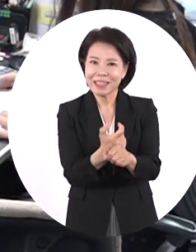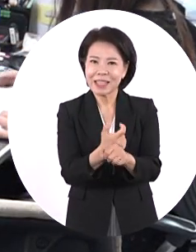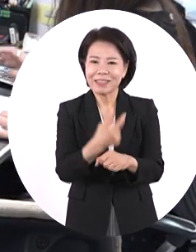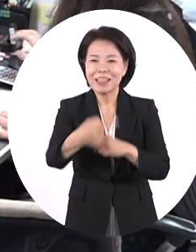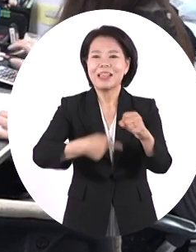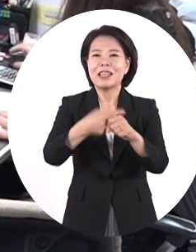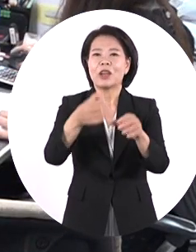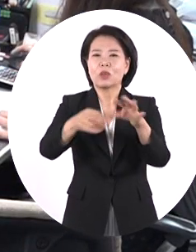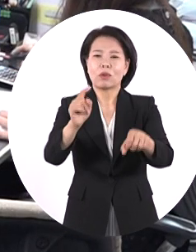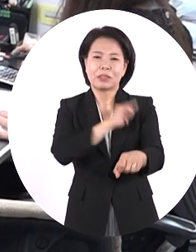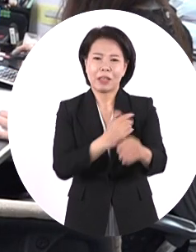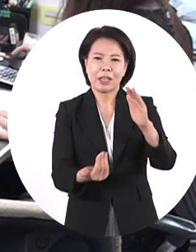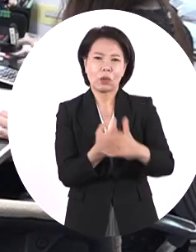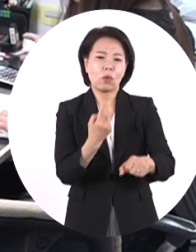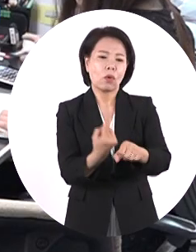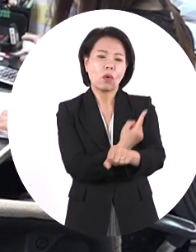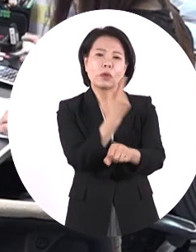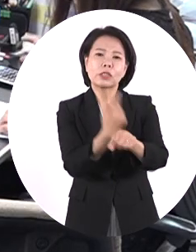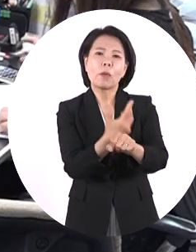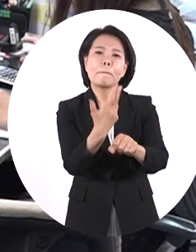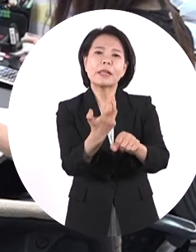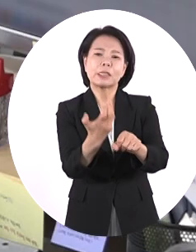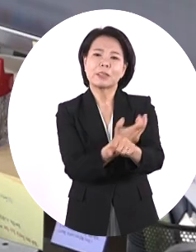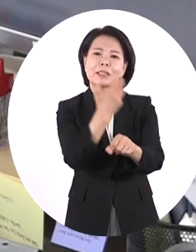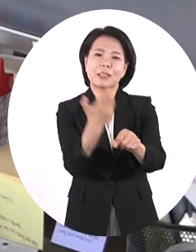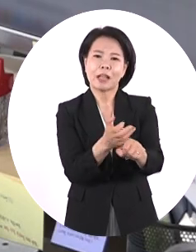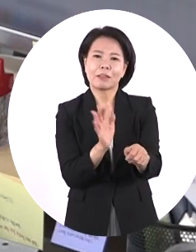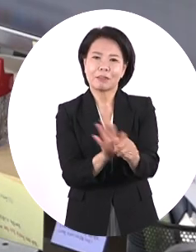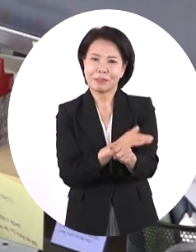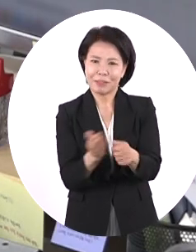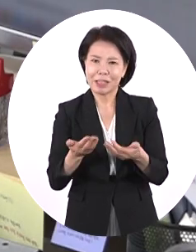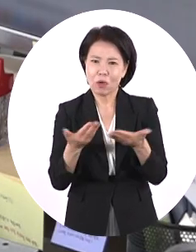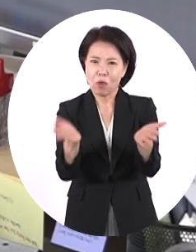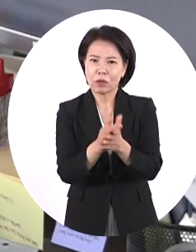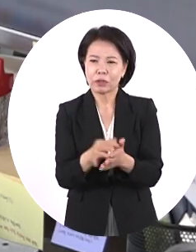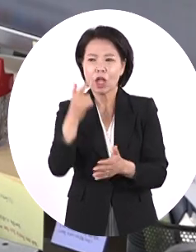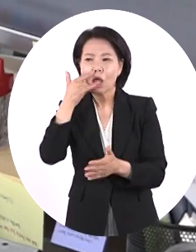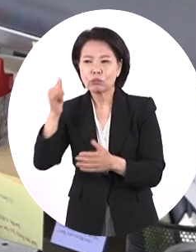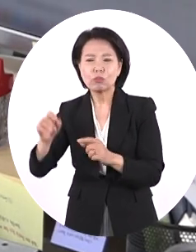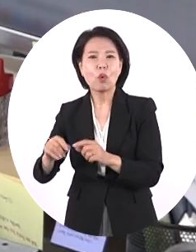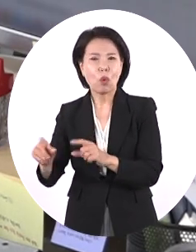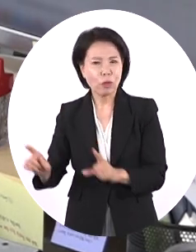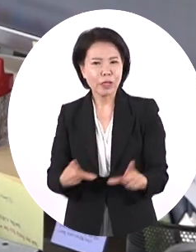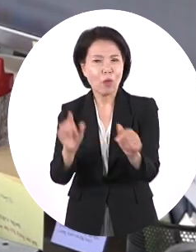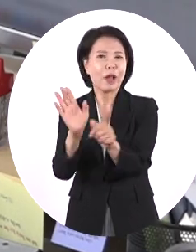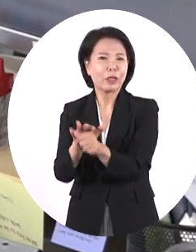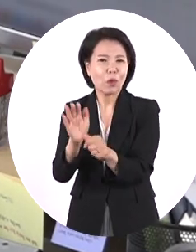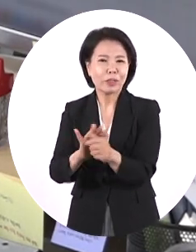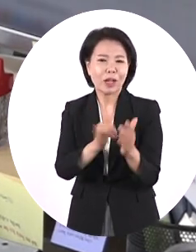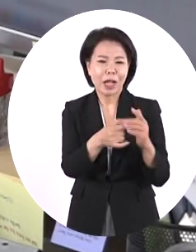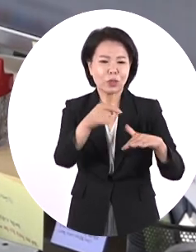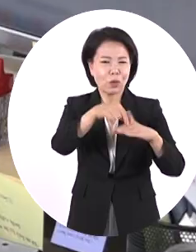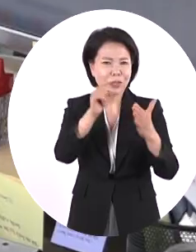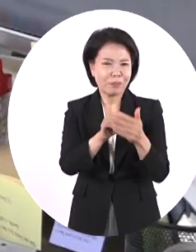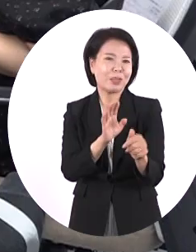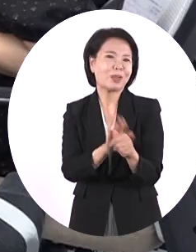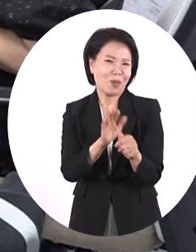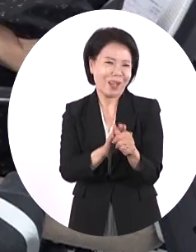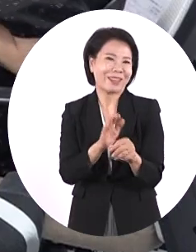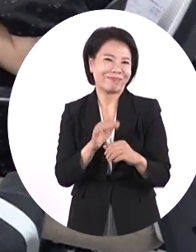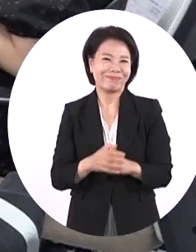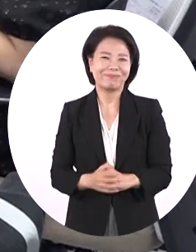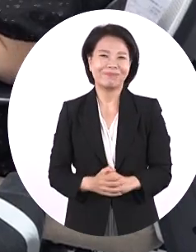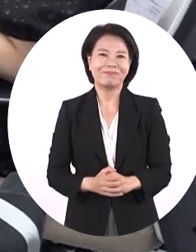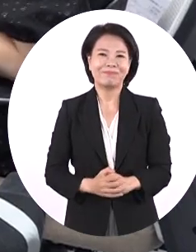160시간, 연간 최대 1080시간까지 제공되는데요. 부모의 일상 회복과 가족의 심리적 안정을